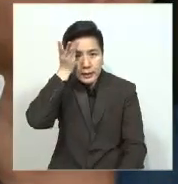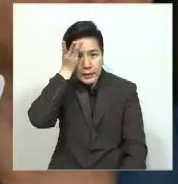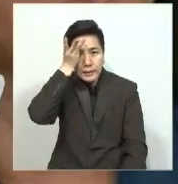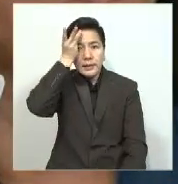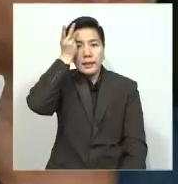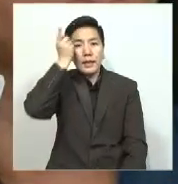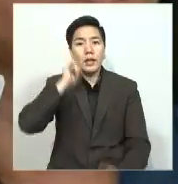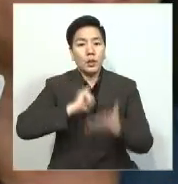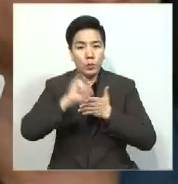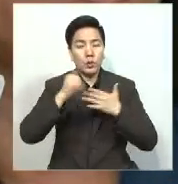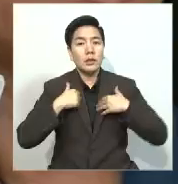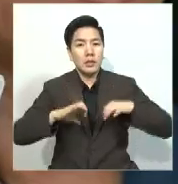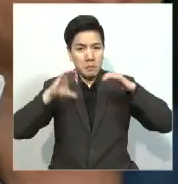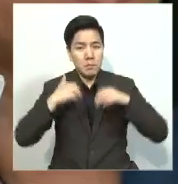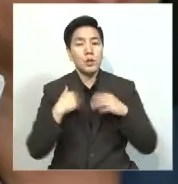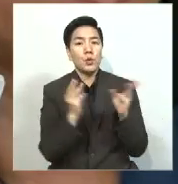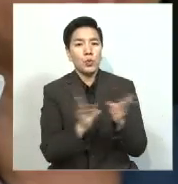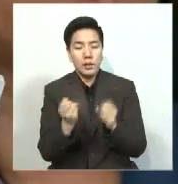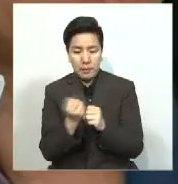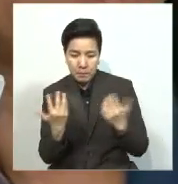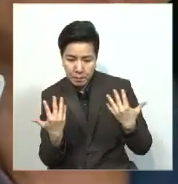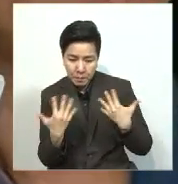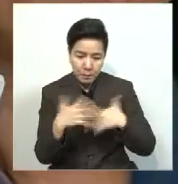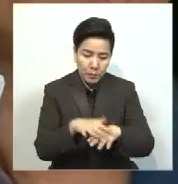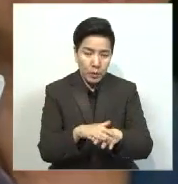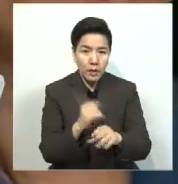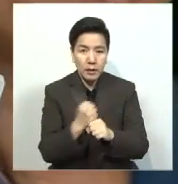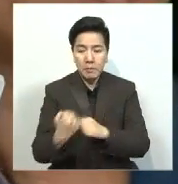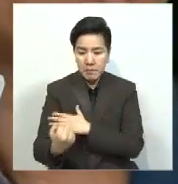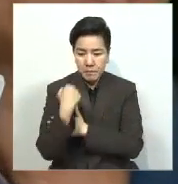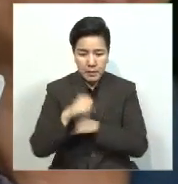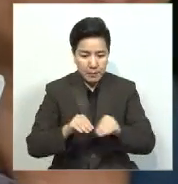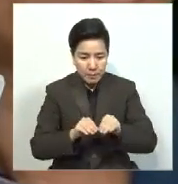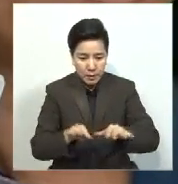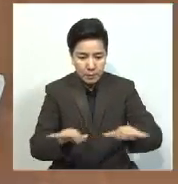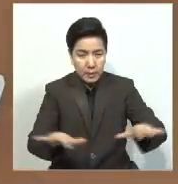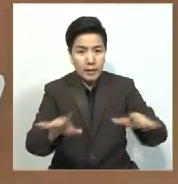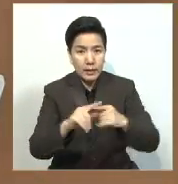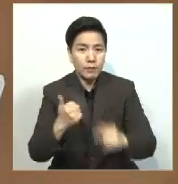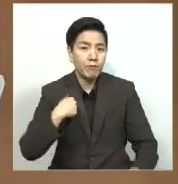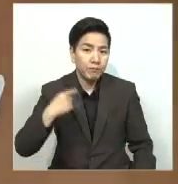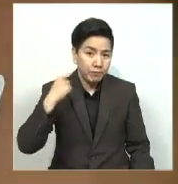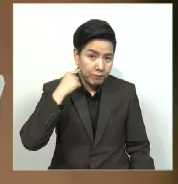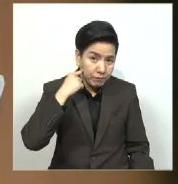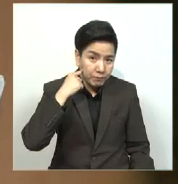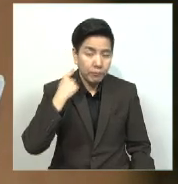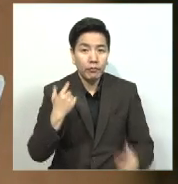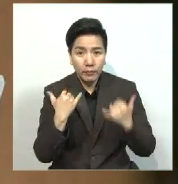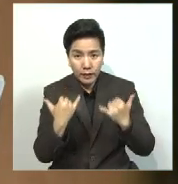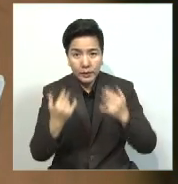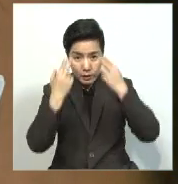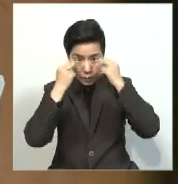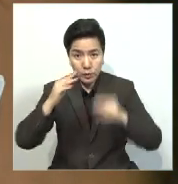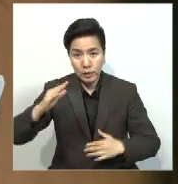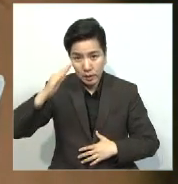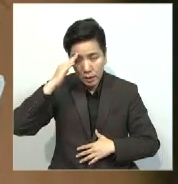กต้องโดยรัฐมีกลไกไม่ว่าจะเป็นการบูรณาการและก็การกระจายอำนาจไปฟังประเด็นบางช่วงบางตอนนะคะซึ่งขณะนี้น